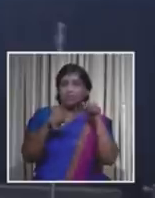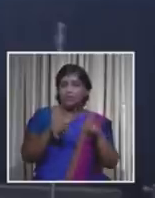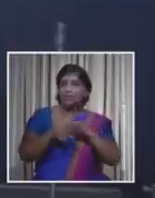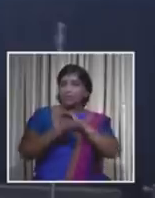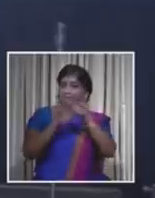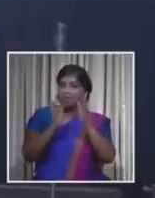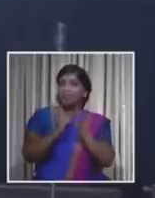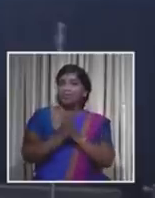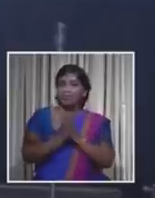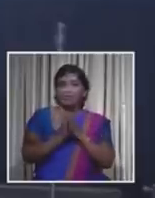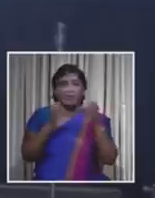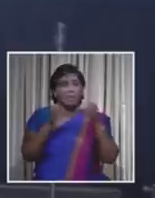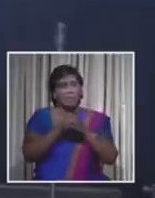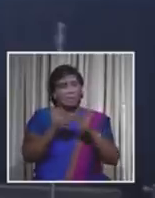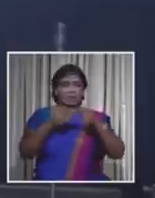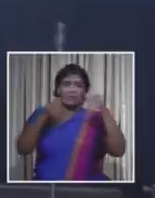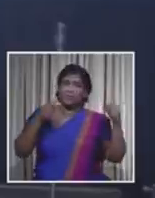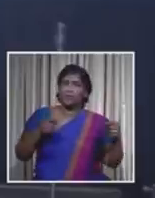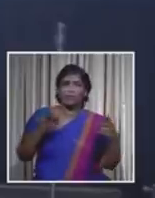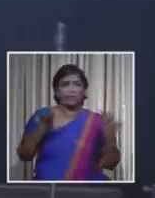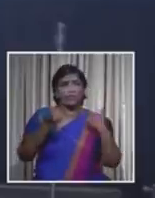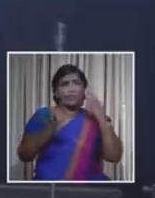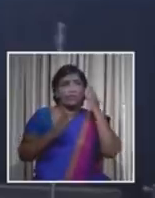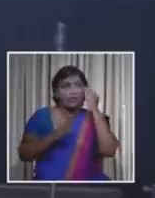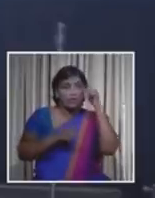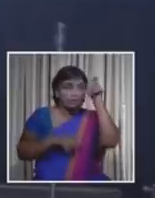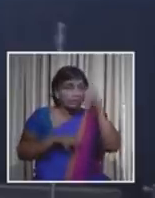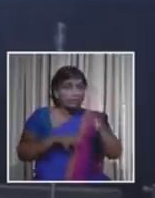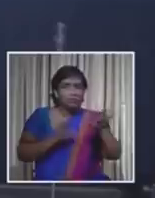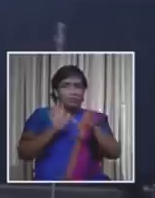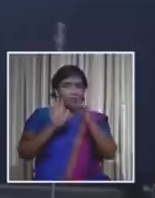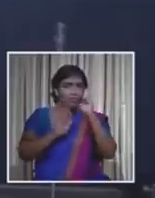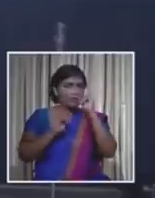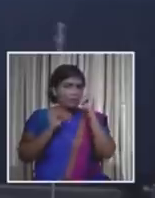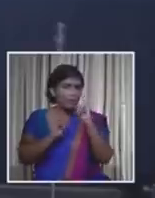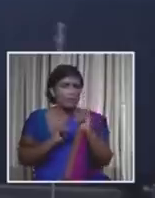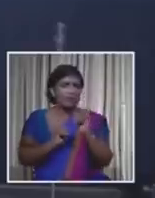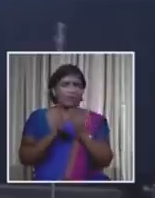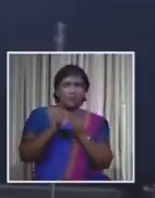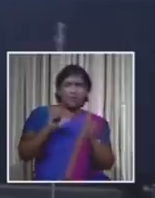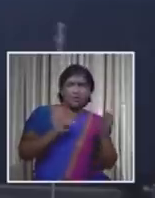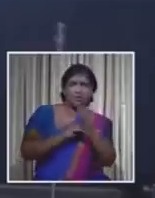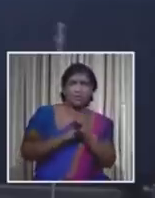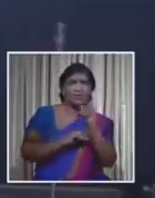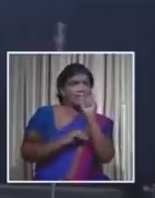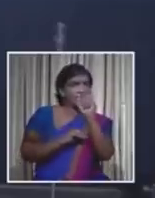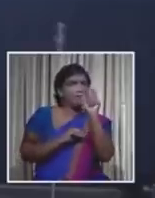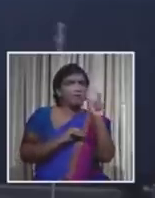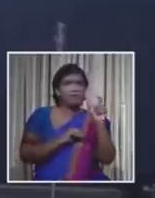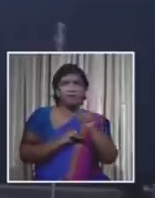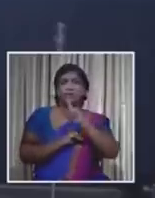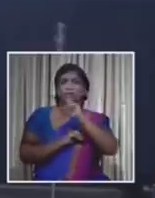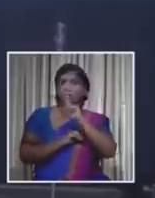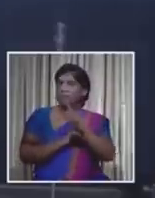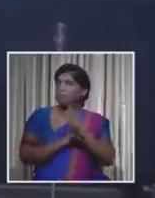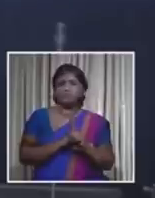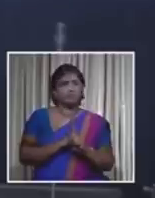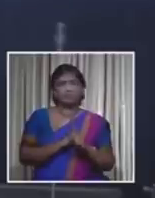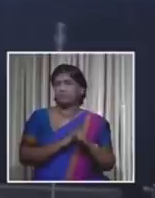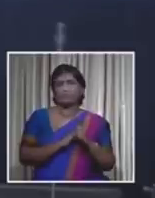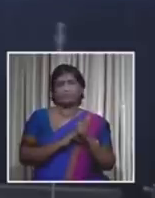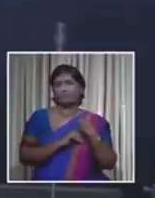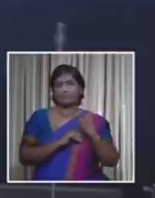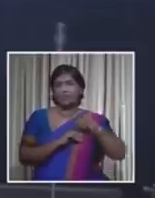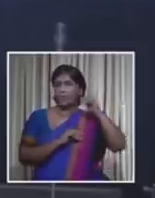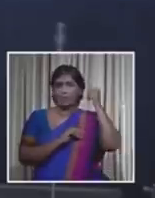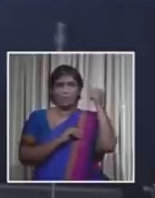සභාවේ පක්ෂ වේවා විපක්ෂ වේවා ඕනෑම මන්ත්‍රීවරියන්ට අසභ්‍ය වක්‍රාකාරව හරි එවැනි ප්‍රකාශ කියනවා අපි සම්පූර්ණ මේක